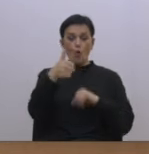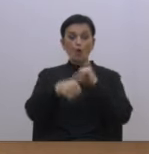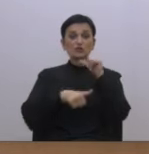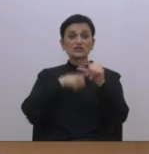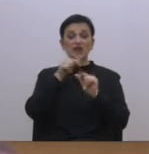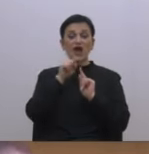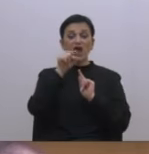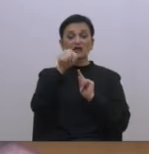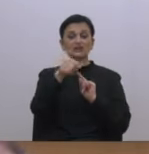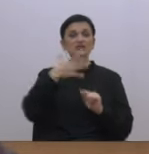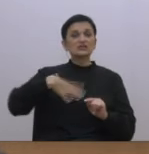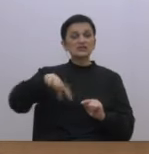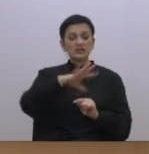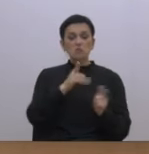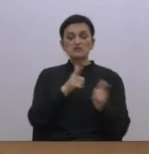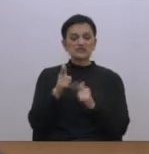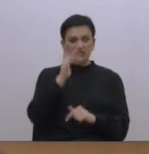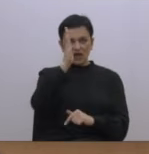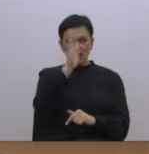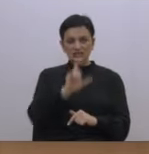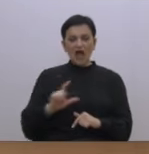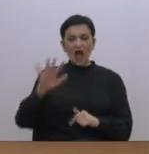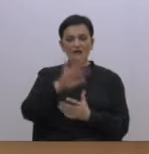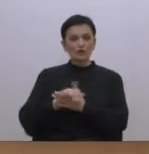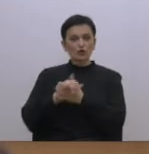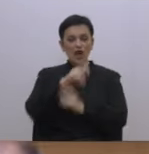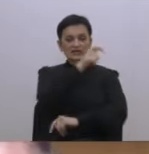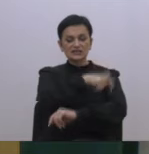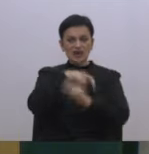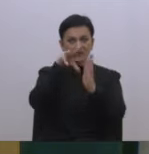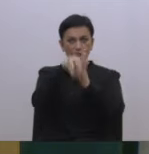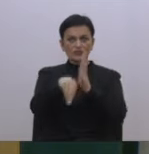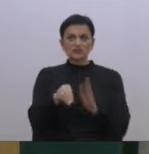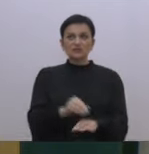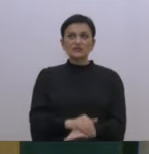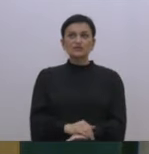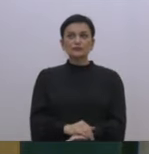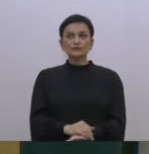წლისთვის საქართველო მზად იქნება ევროკავშირის წევრობისთვის.